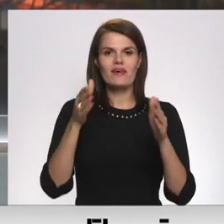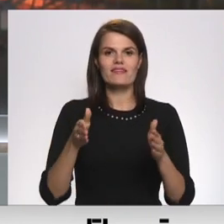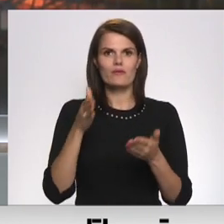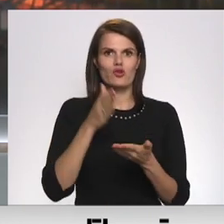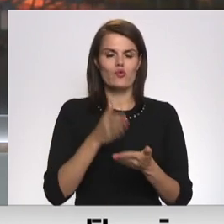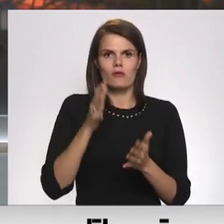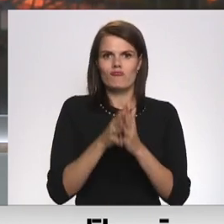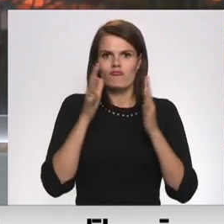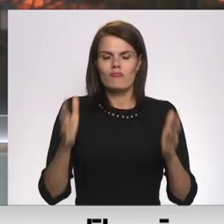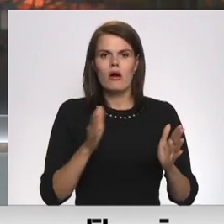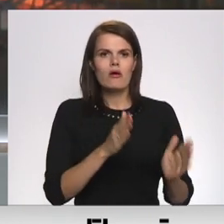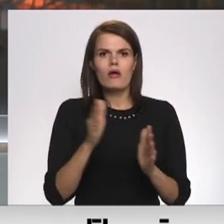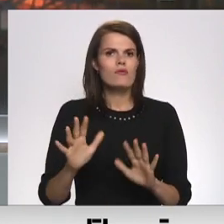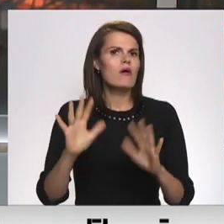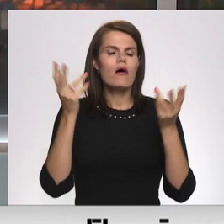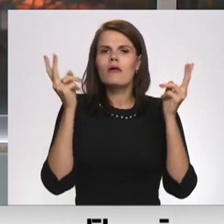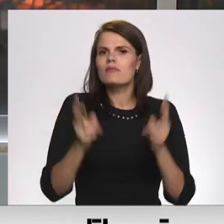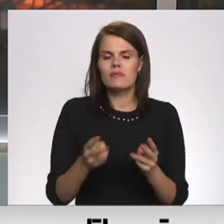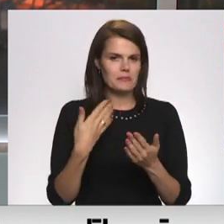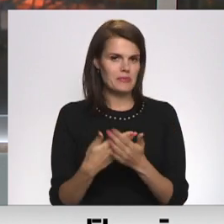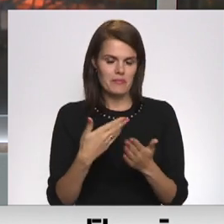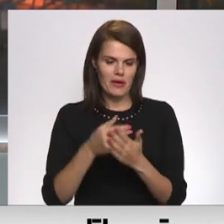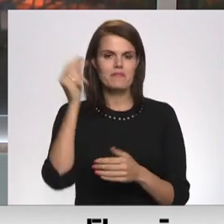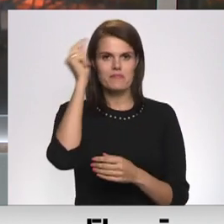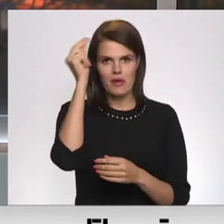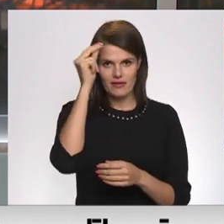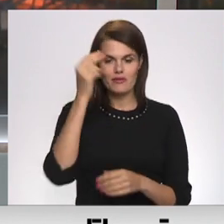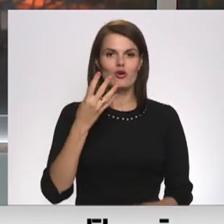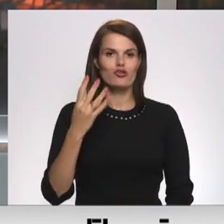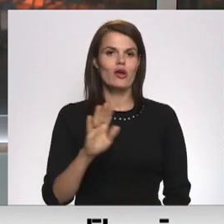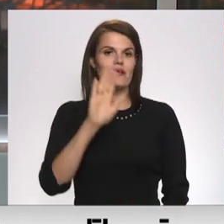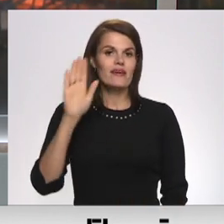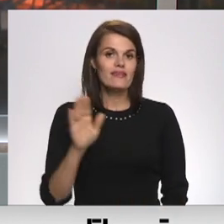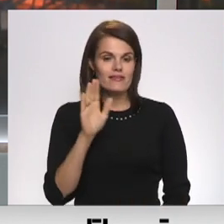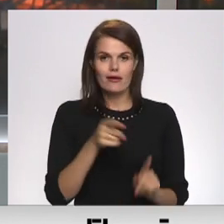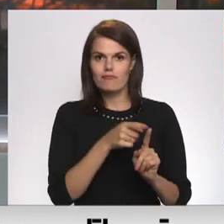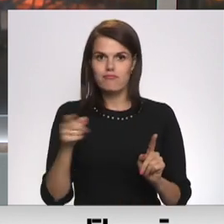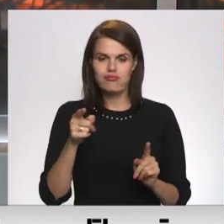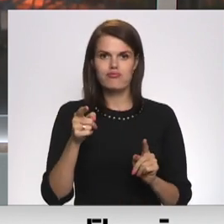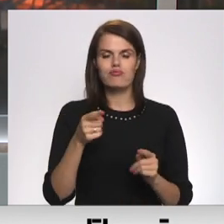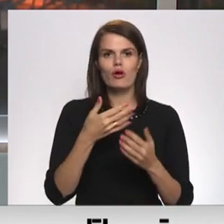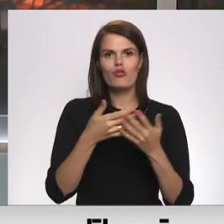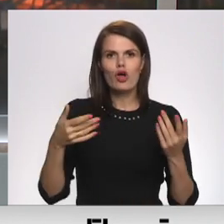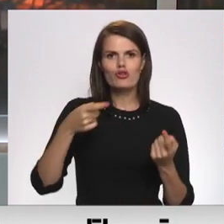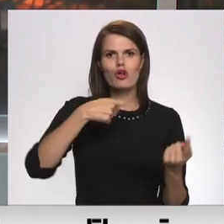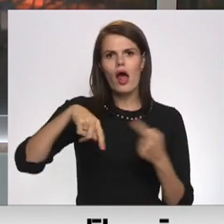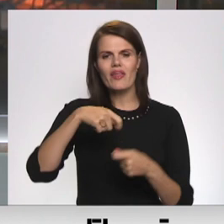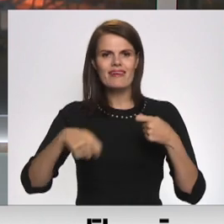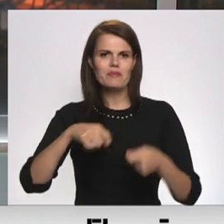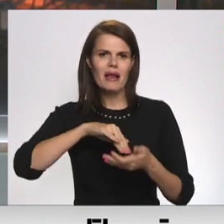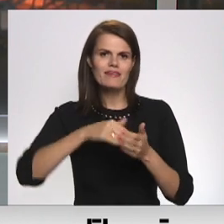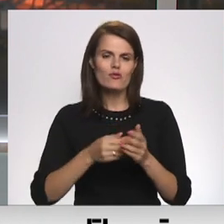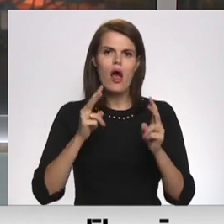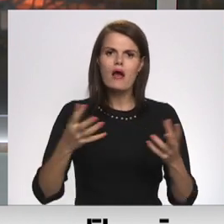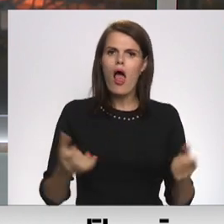tik apjomīga gatavošanās X stundai. Mācības ilgst 4 dienas un to laikā izspēlē gan evakuāciju, gan mācās